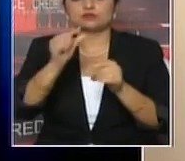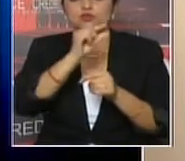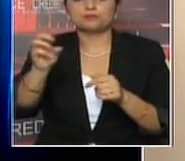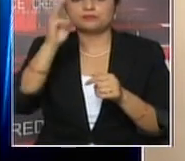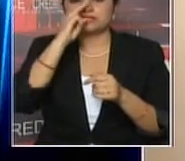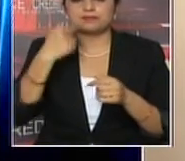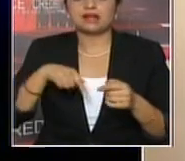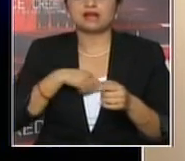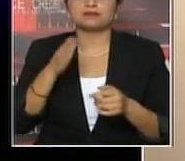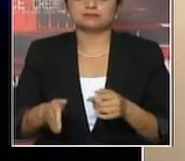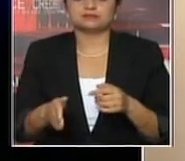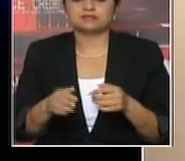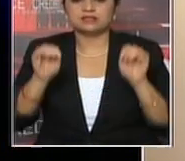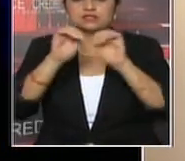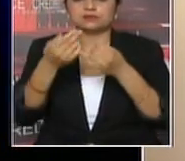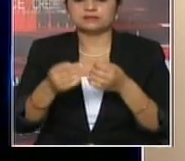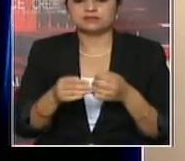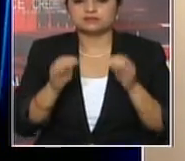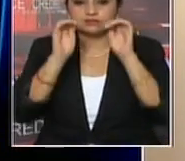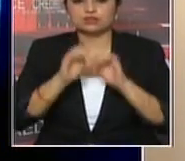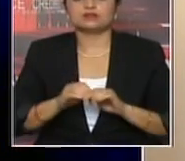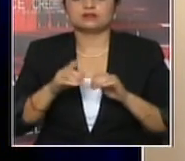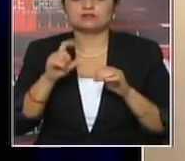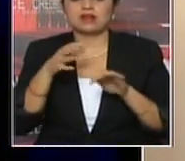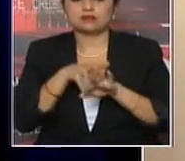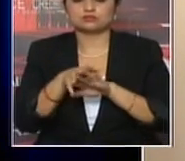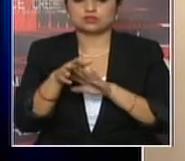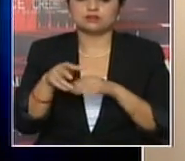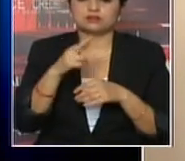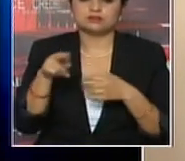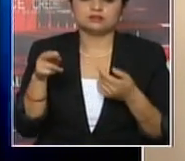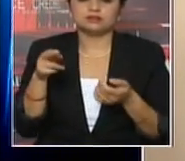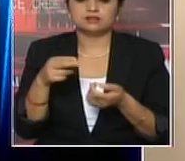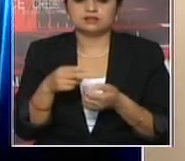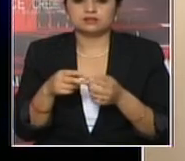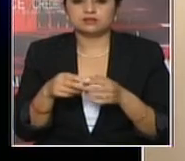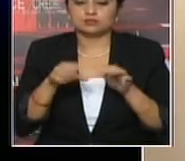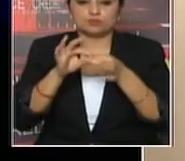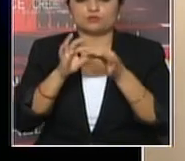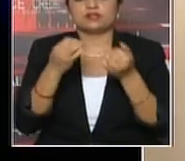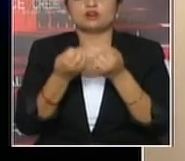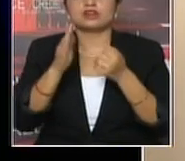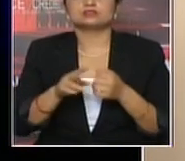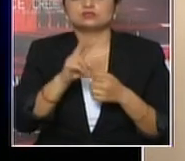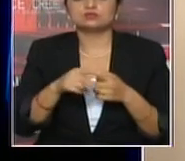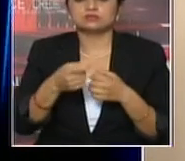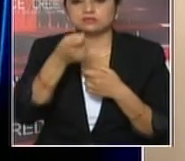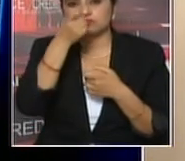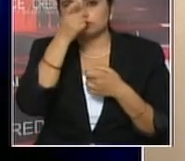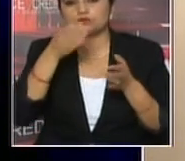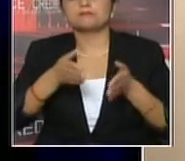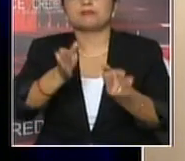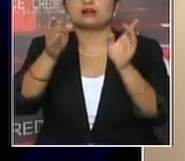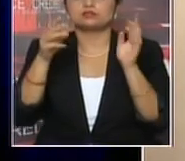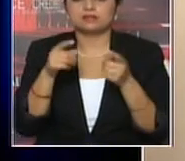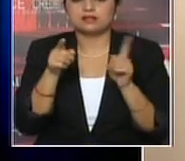चाहिँ हामीले अब सम्बन्धित सरकार निकायलाई निर्देशन पनि दिएका छौँ, पत्र प्राप्ति गरेका छौँ, सम्मान्य गरेका छौँ। र नारायणगढ मुगलिनको हकमा